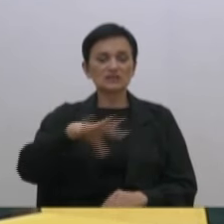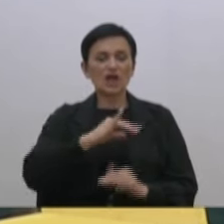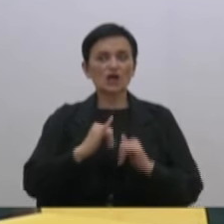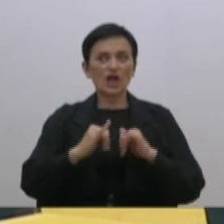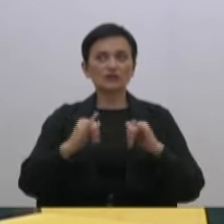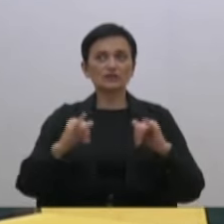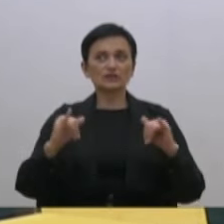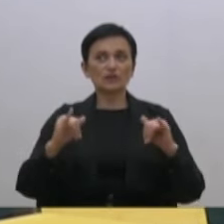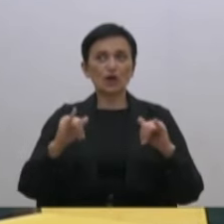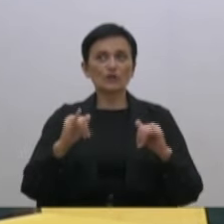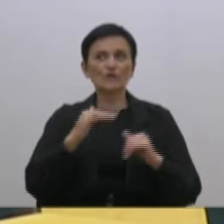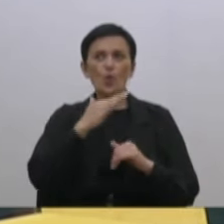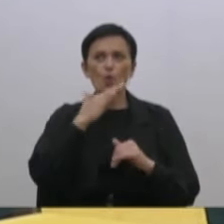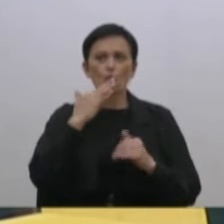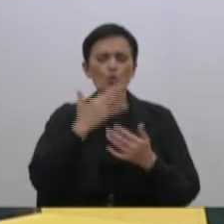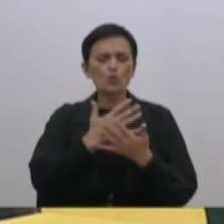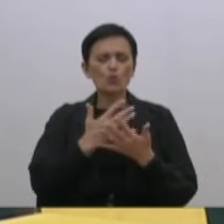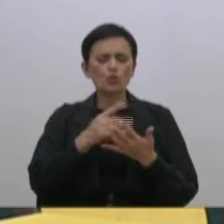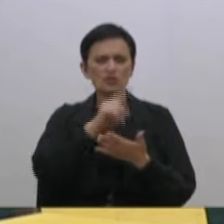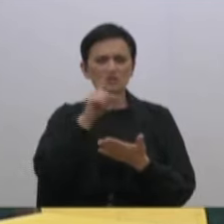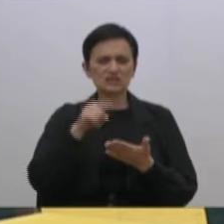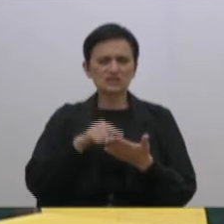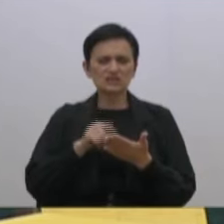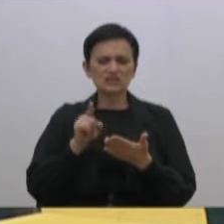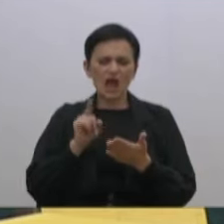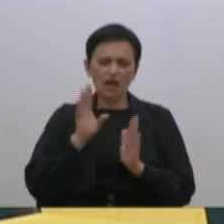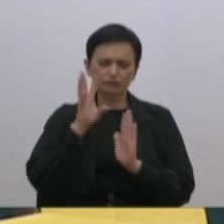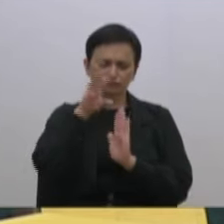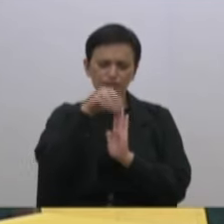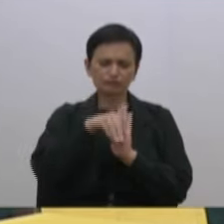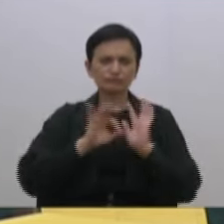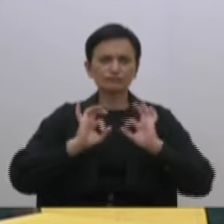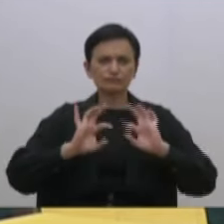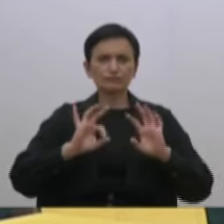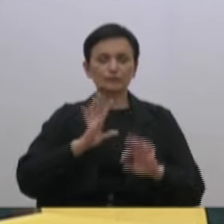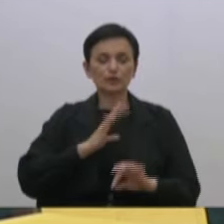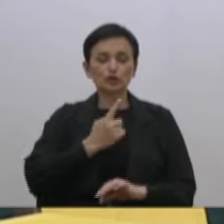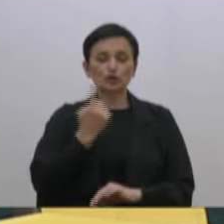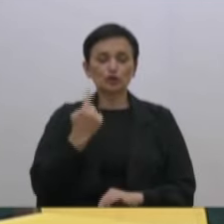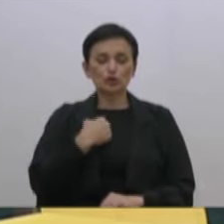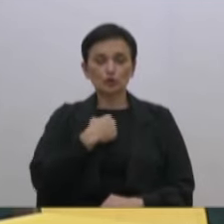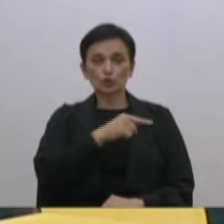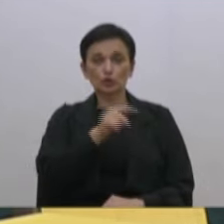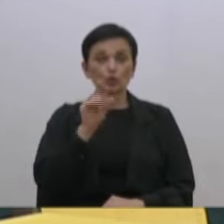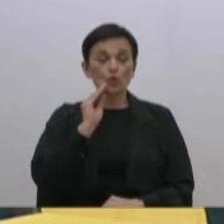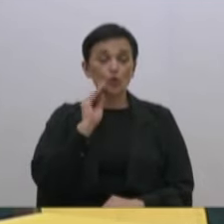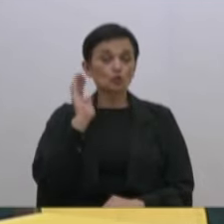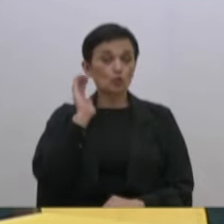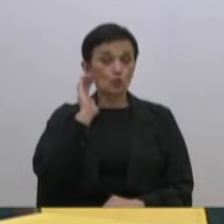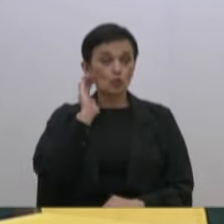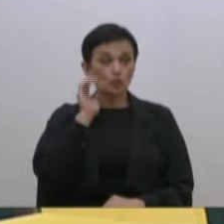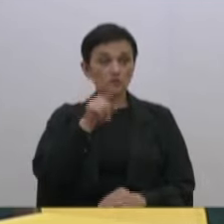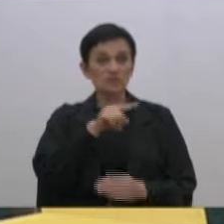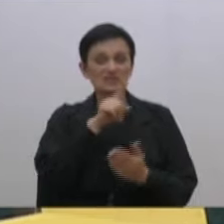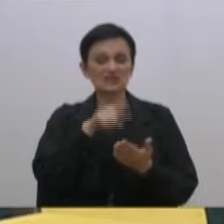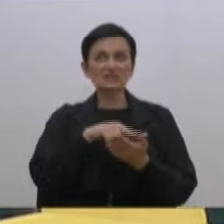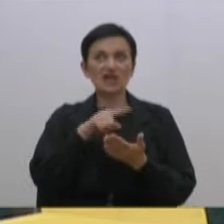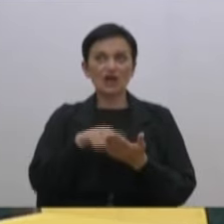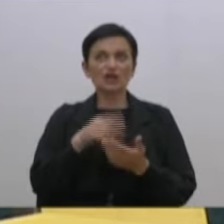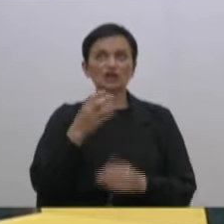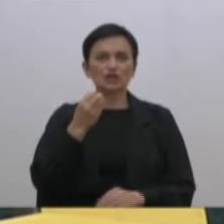განვითარება. აქ უამრავი საკითხი იქნა წამოჭრილი და თითოეული ჩვენთაგანი, როცა უსმენდით ყველა ამ საკითხს,